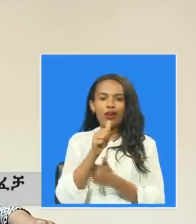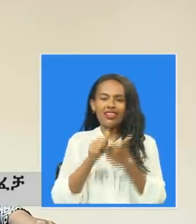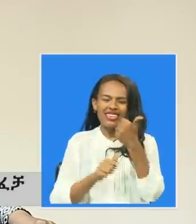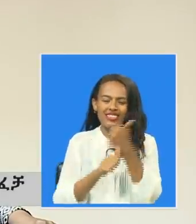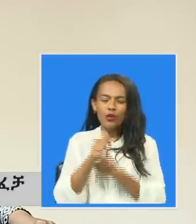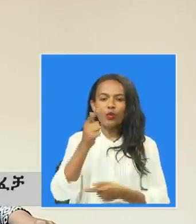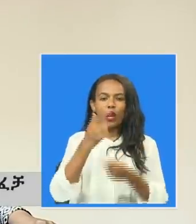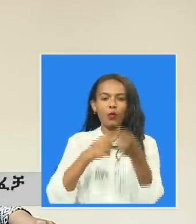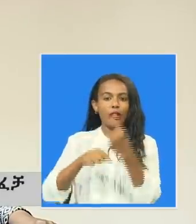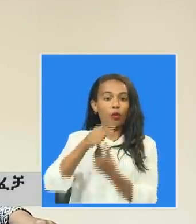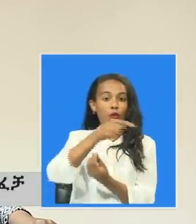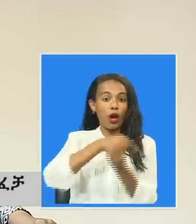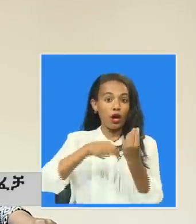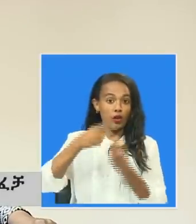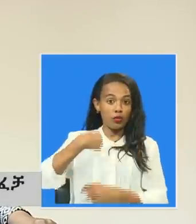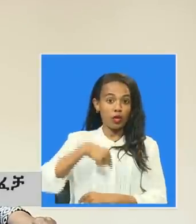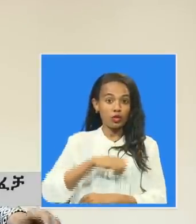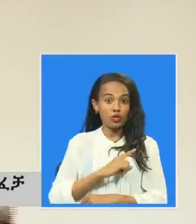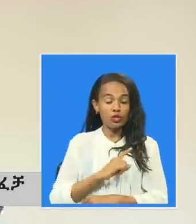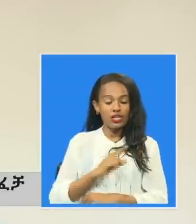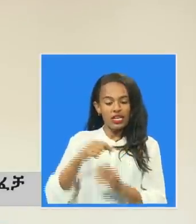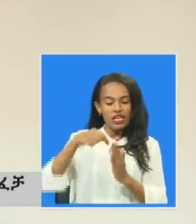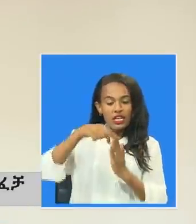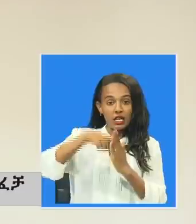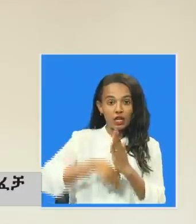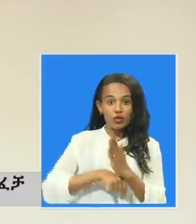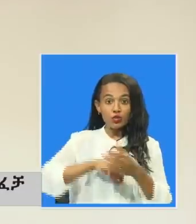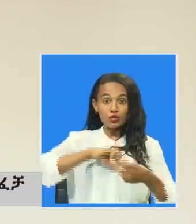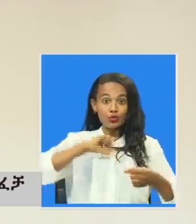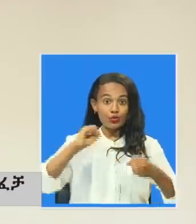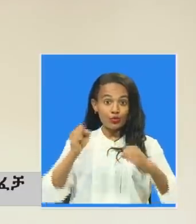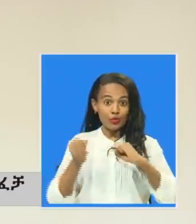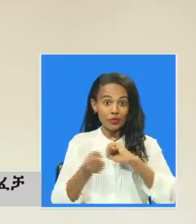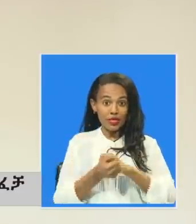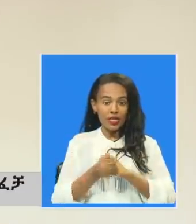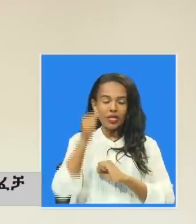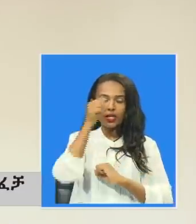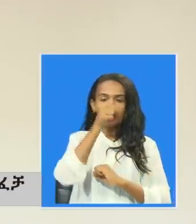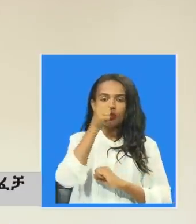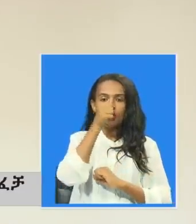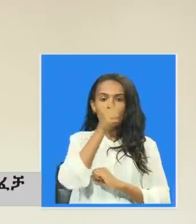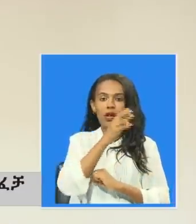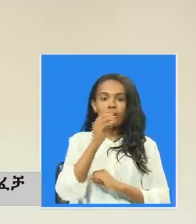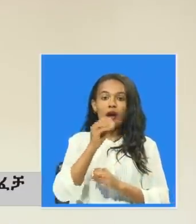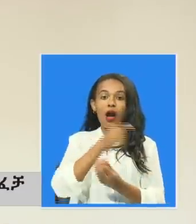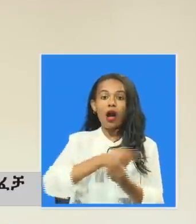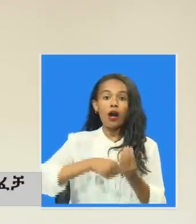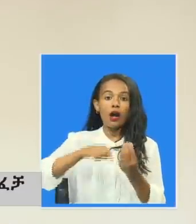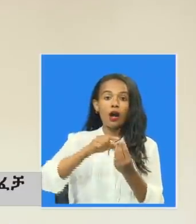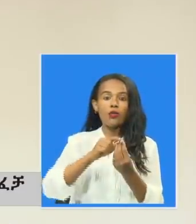እየተጎዳ የመጣውን አካባቢያችንን ከስሩ በመቀየር ኢትዮጵያና አካባቢዋን